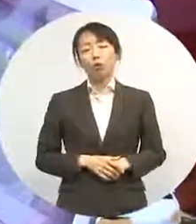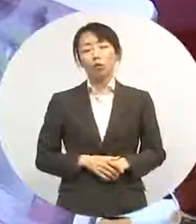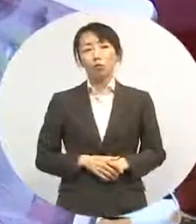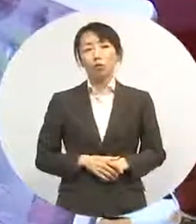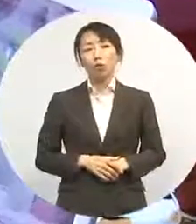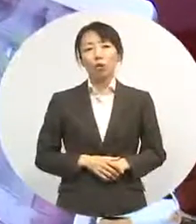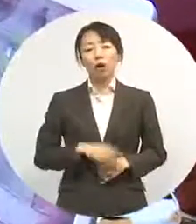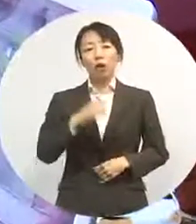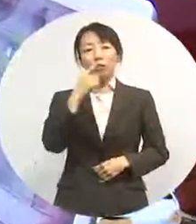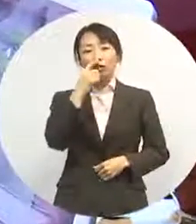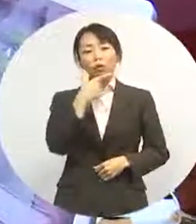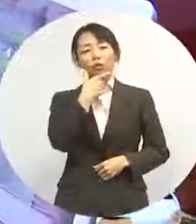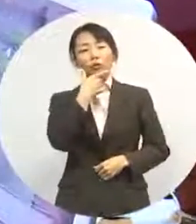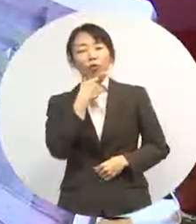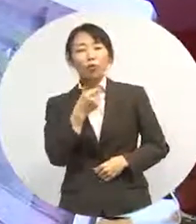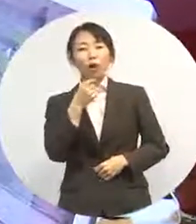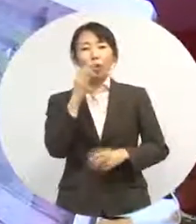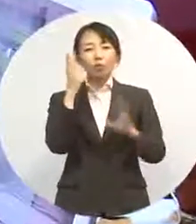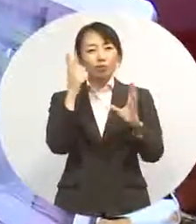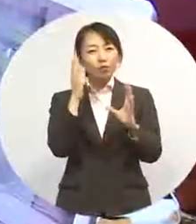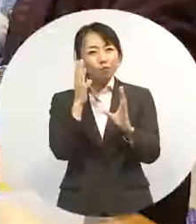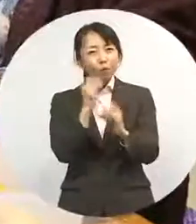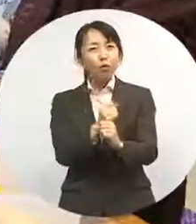自分の好きなことに没頭し、